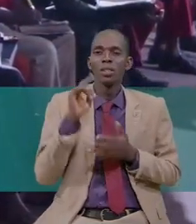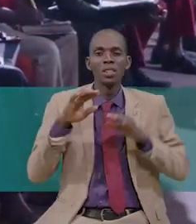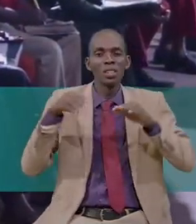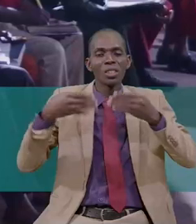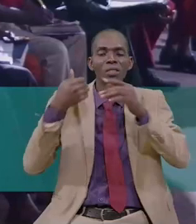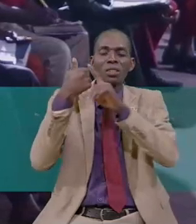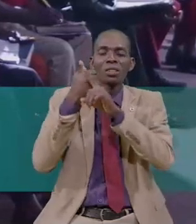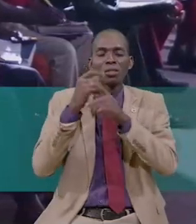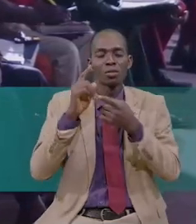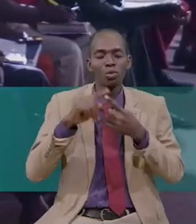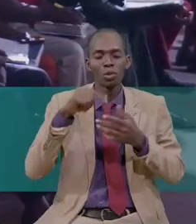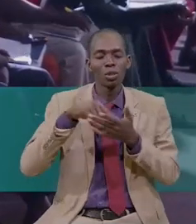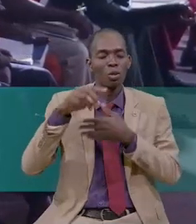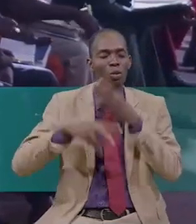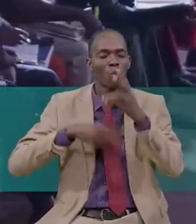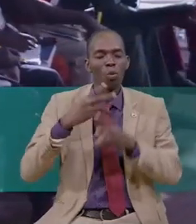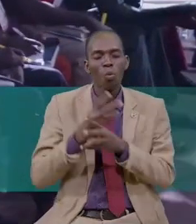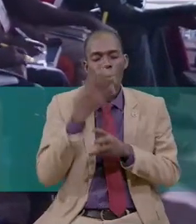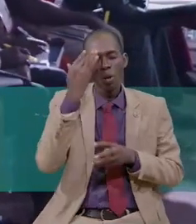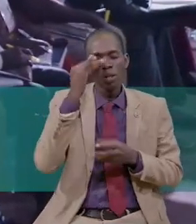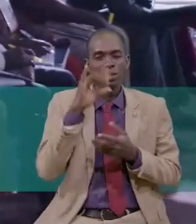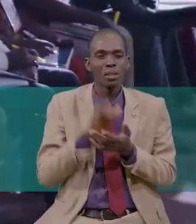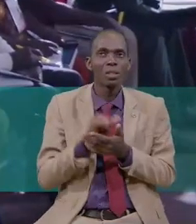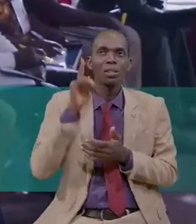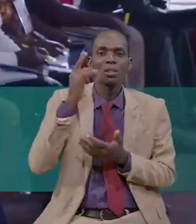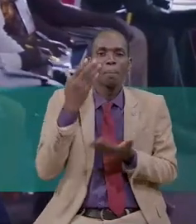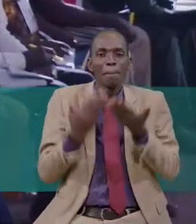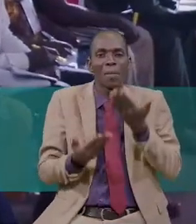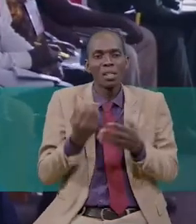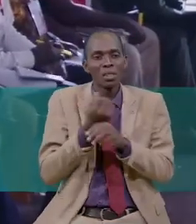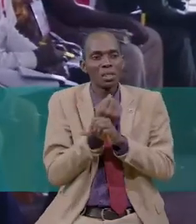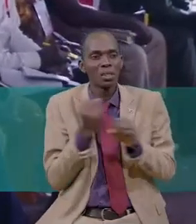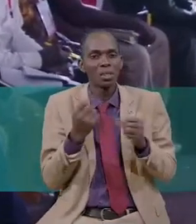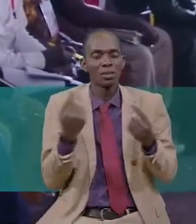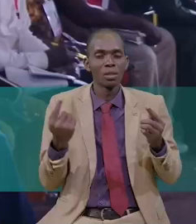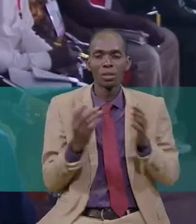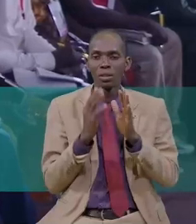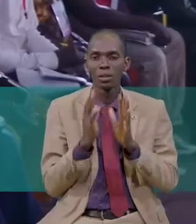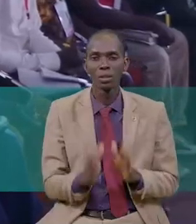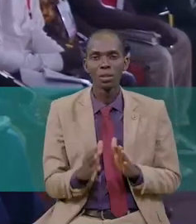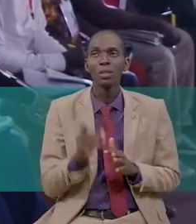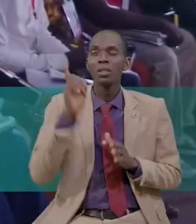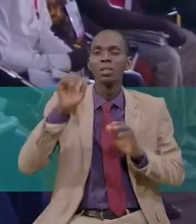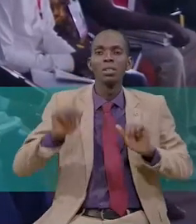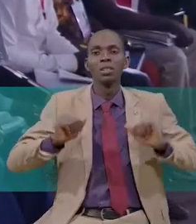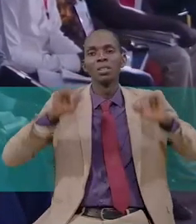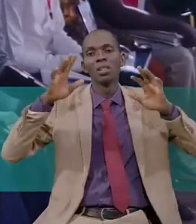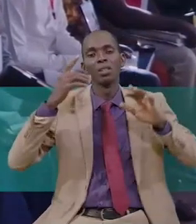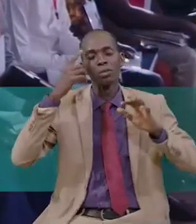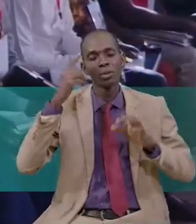le sauver, sauver les pécheurs. Maintenant, il s'est livré pour l'Église afin de la